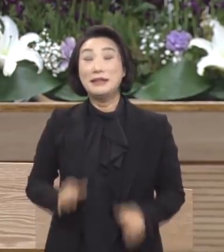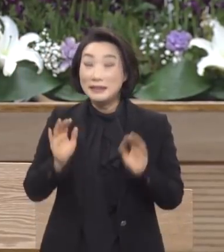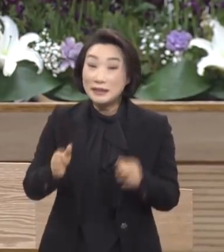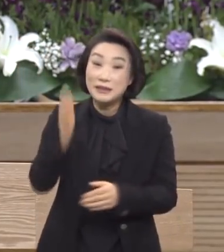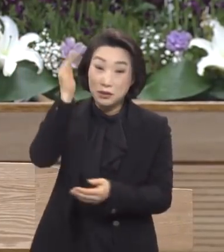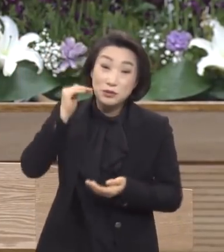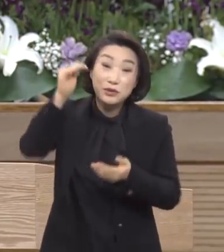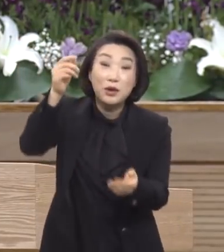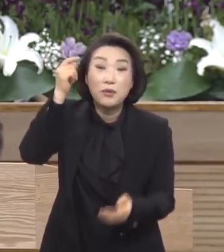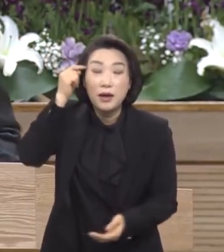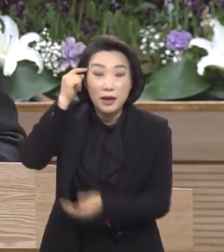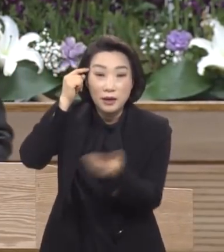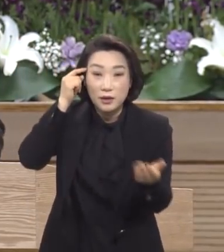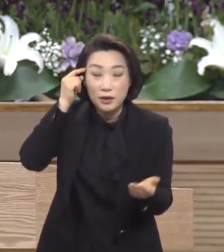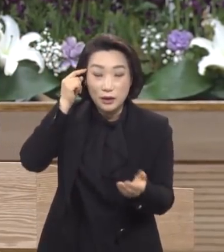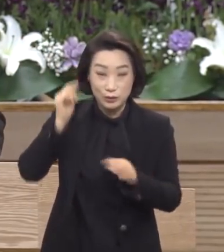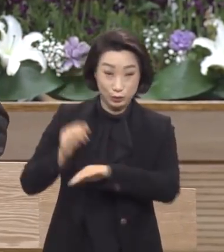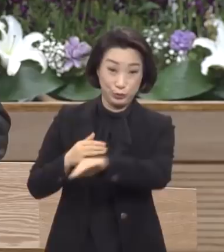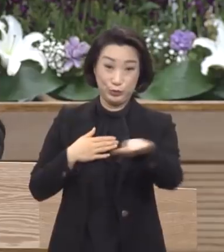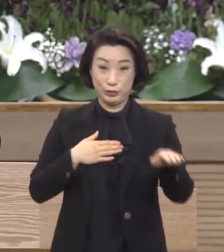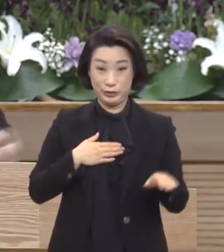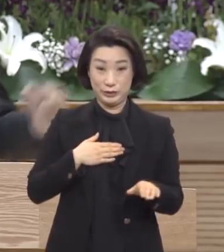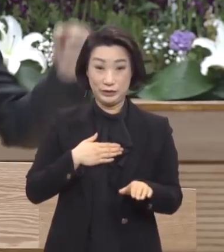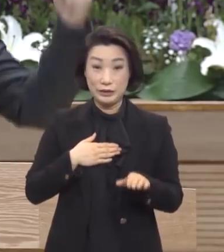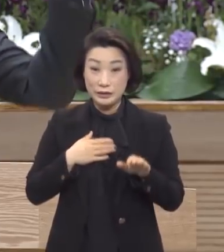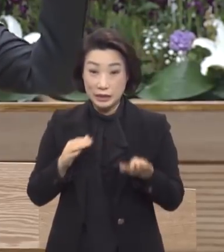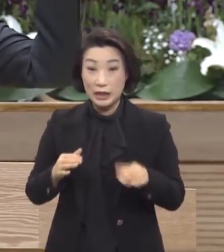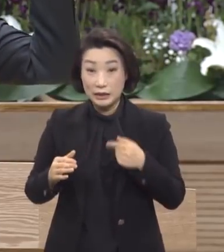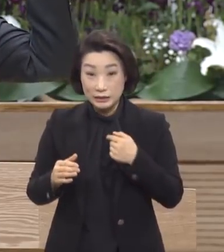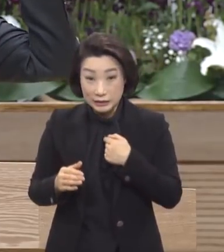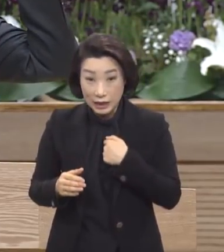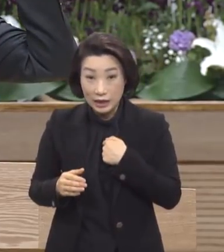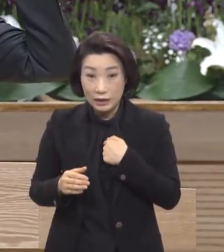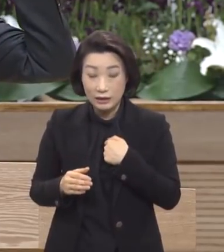하느냐? 우리는 내가